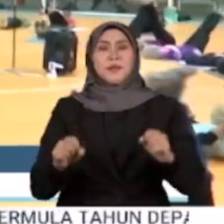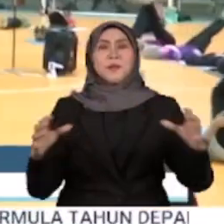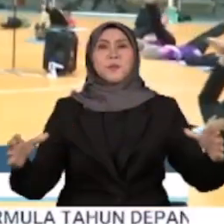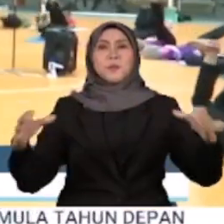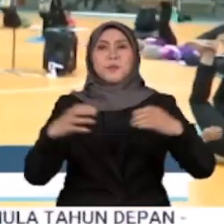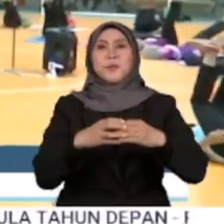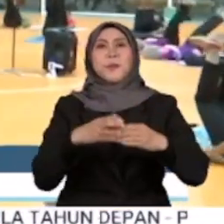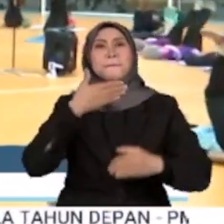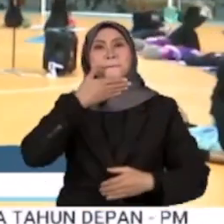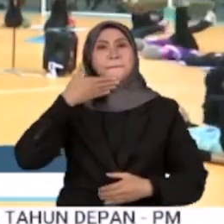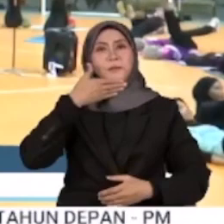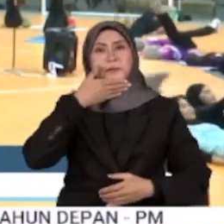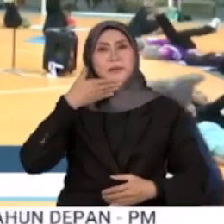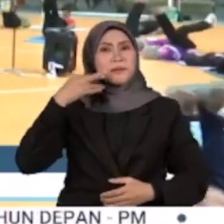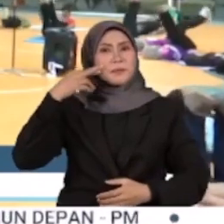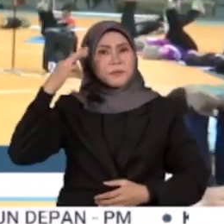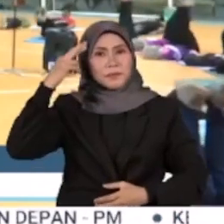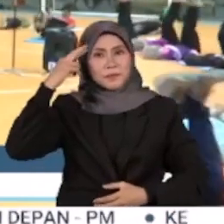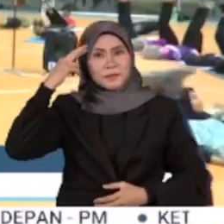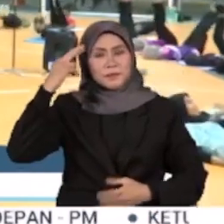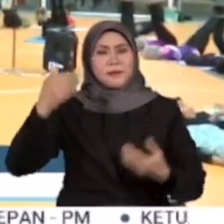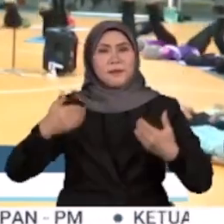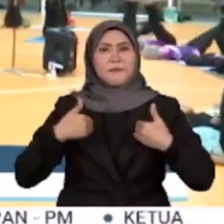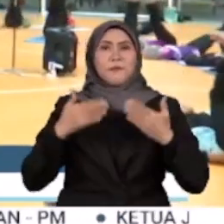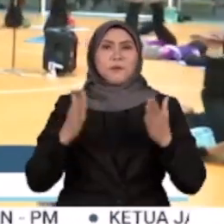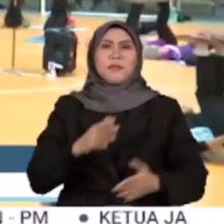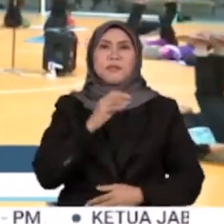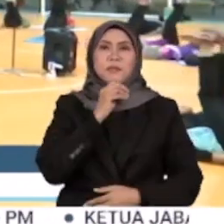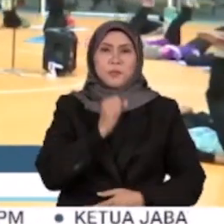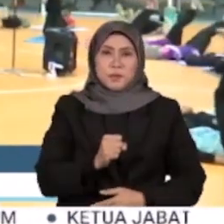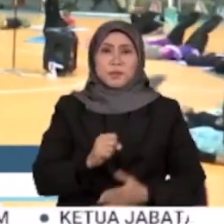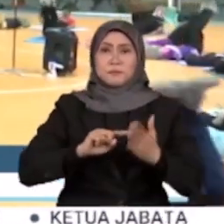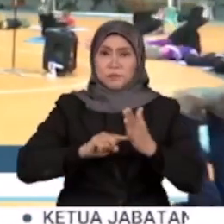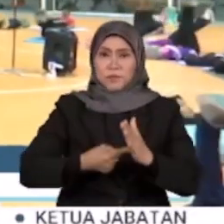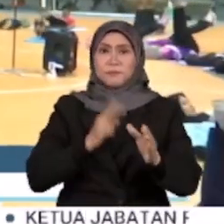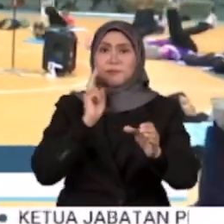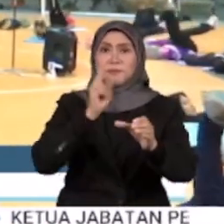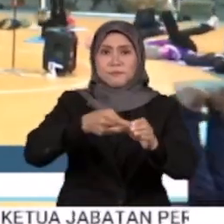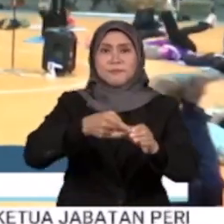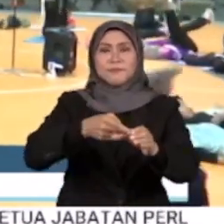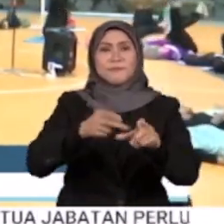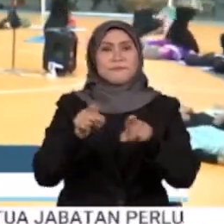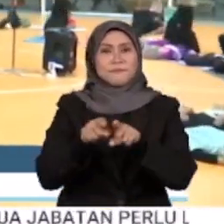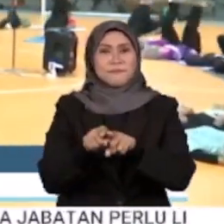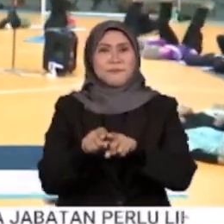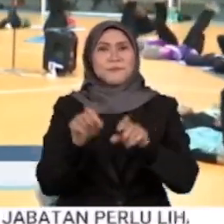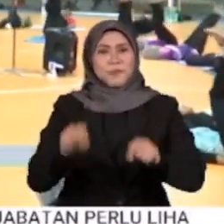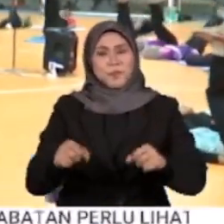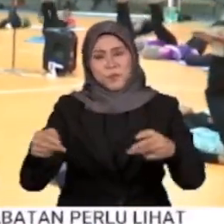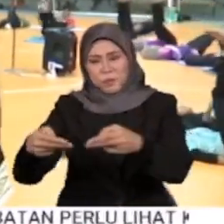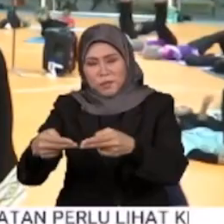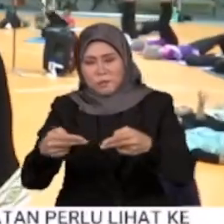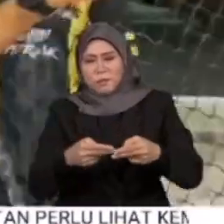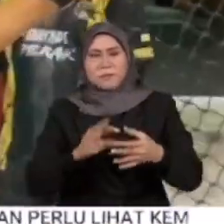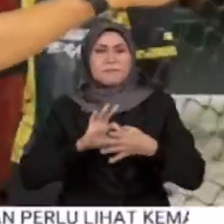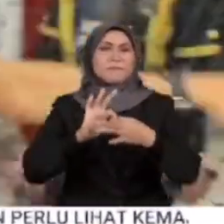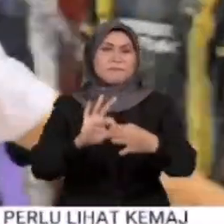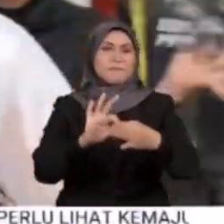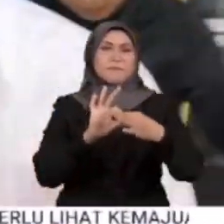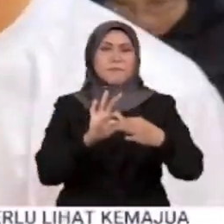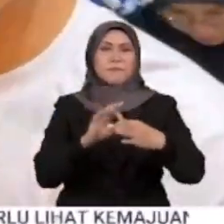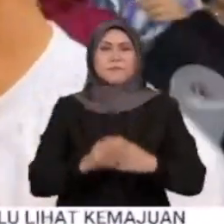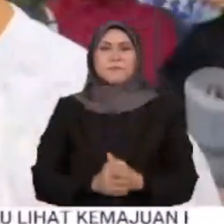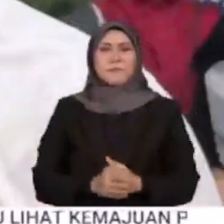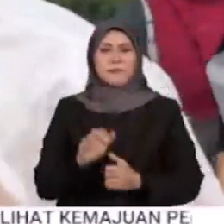kumpul belia, remaja, even ada yang warga emas pun dah start join. So kita dapat eratkan silaturahim lah.